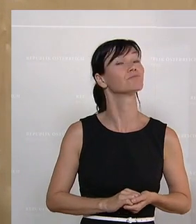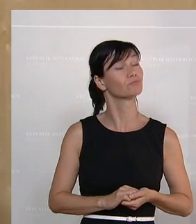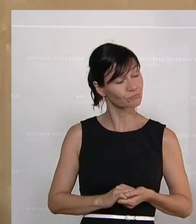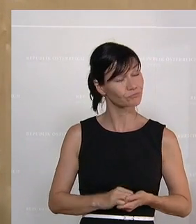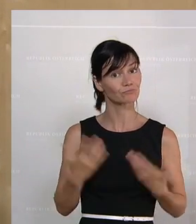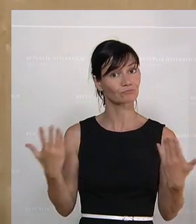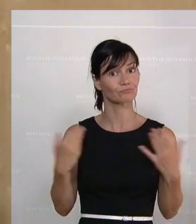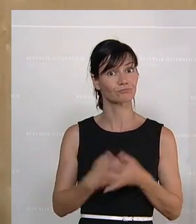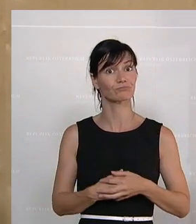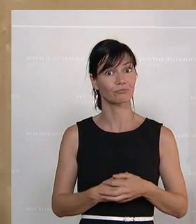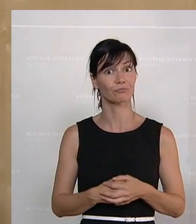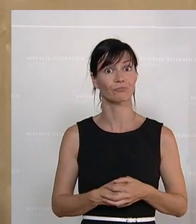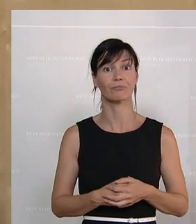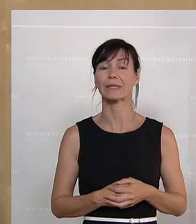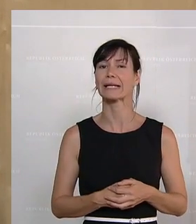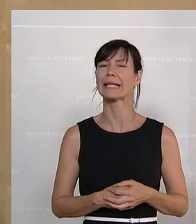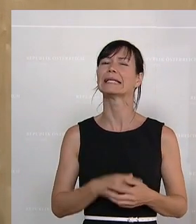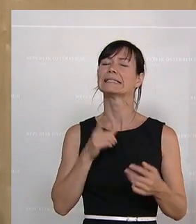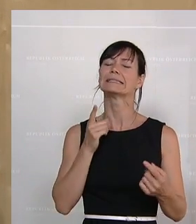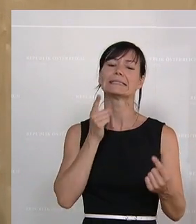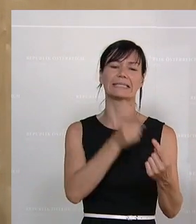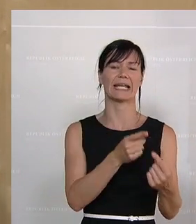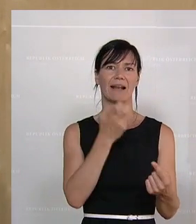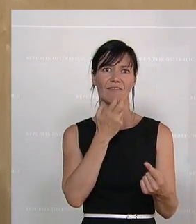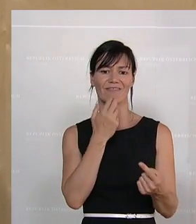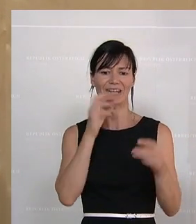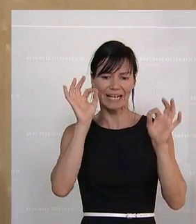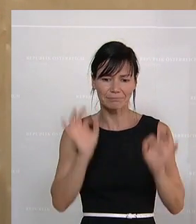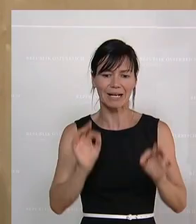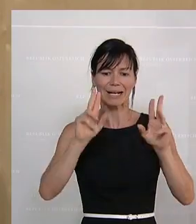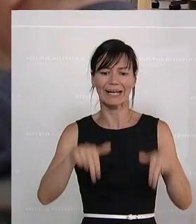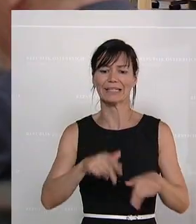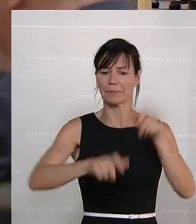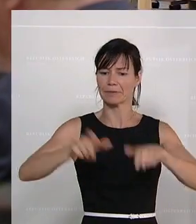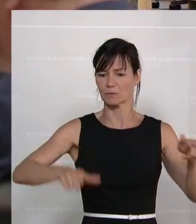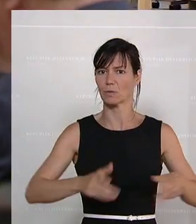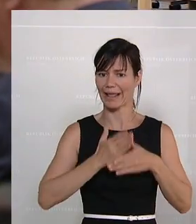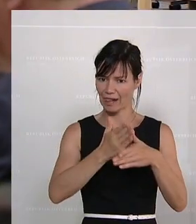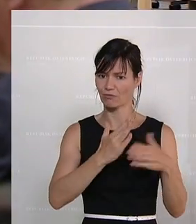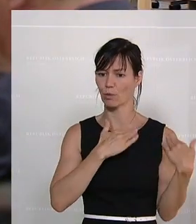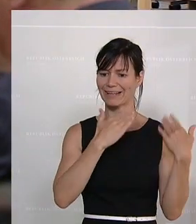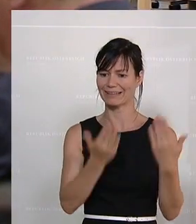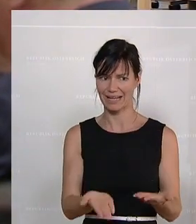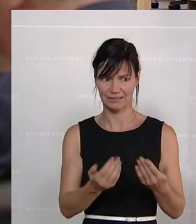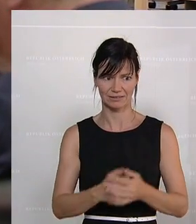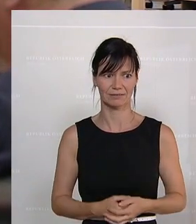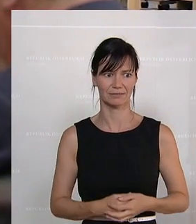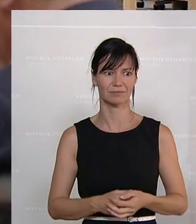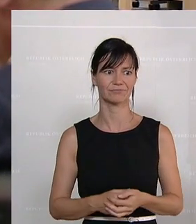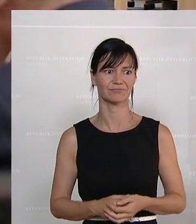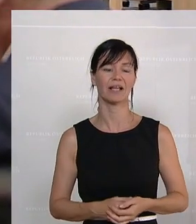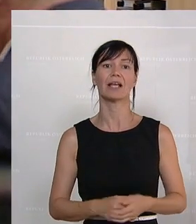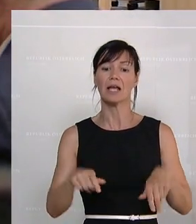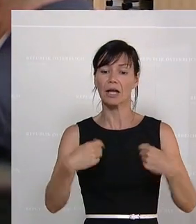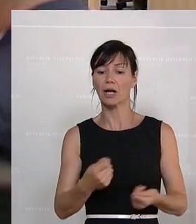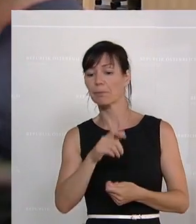nach wie vor bei dieser bei dieser treffsicherheit bleiben müssen und da gibt es welche die arbeiten und